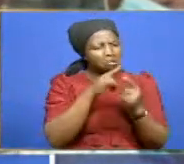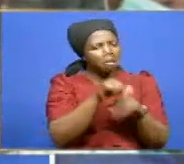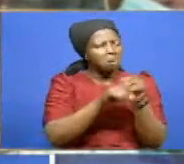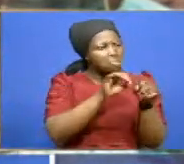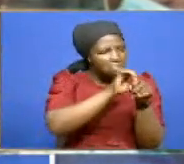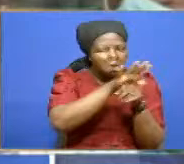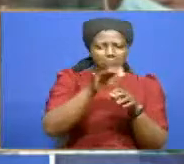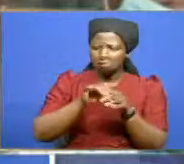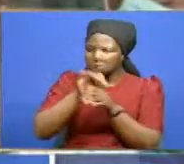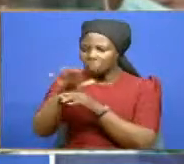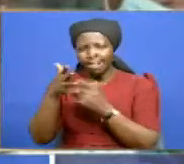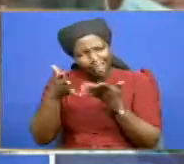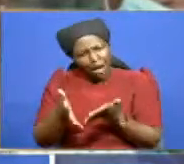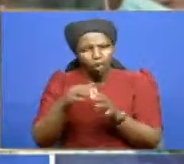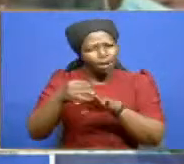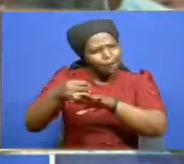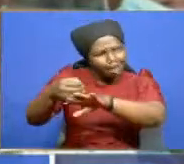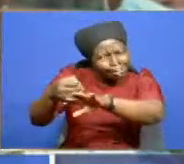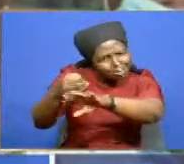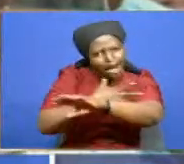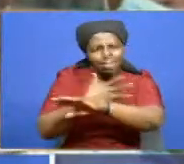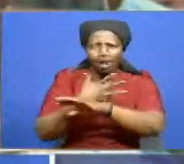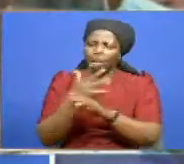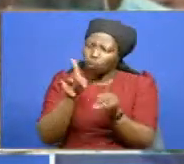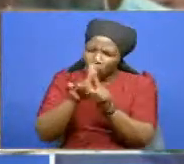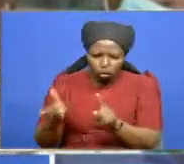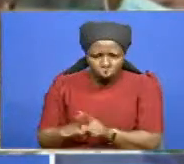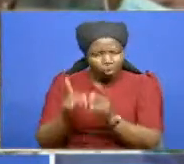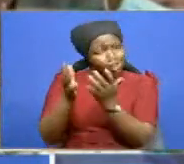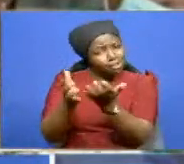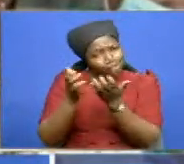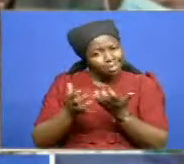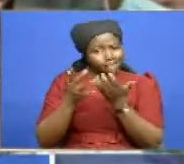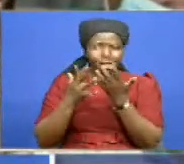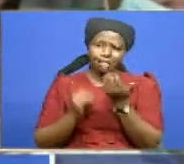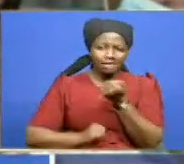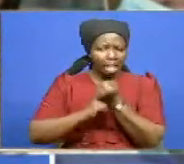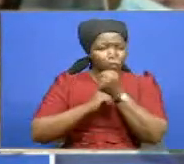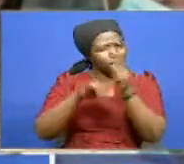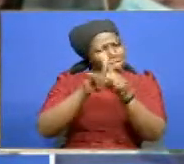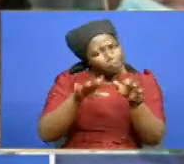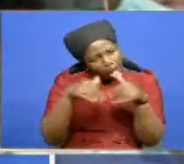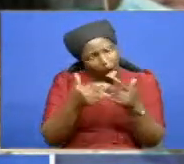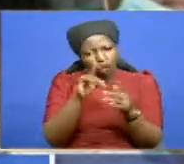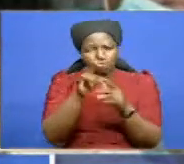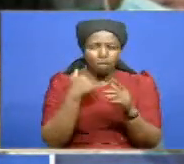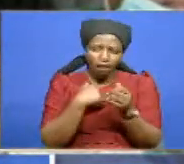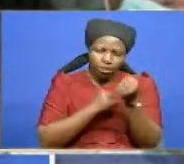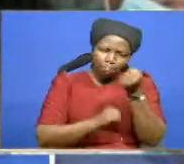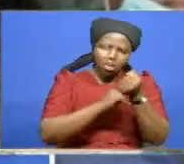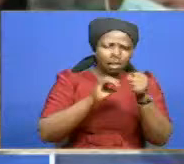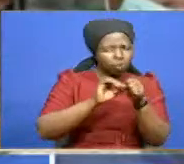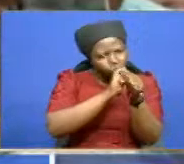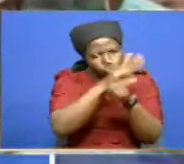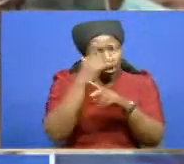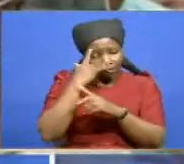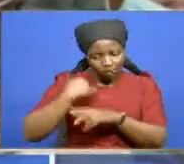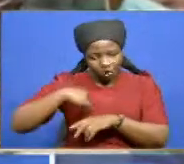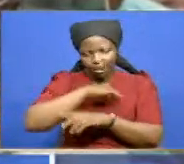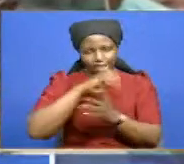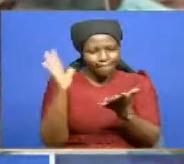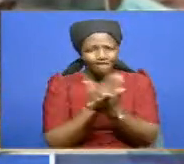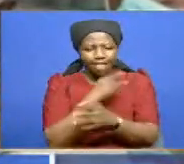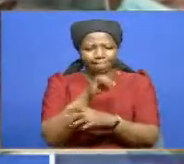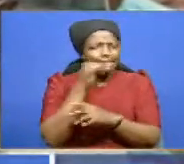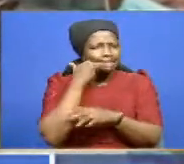saratani umefika, unataka pia upatie nafasi kama vile ulipatia COVID-19. Ndio tuweze kupigana na ugonjwa